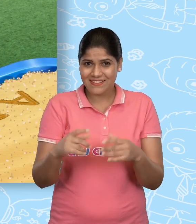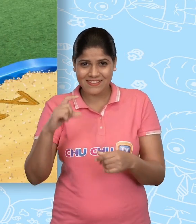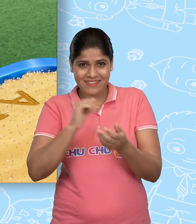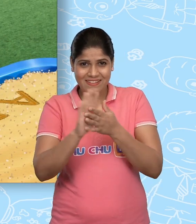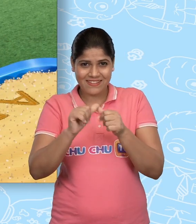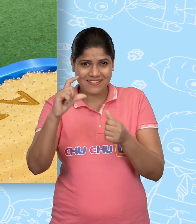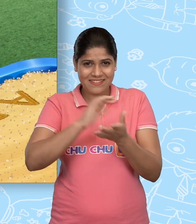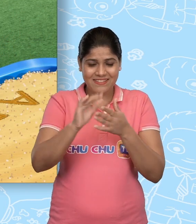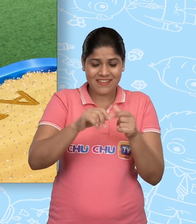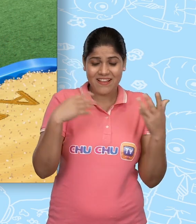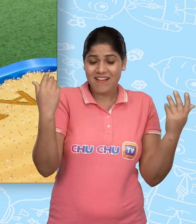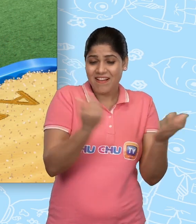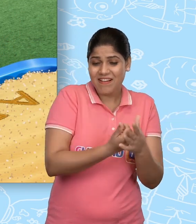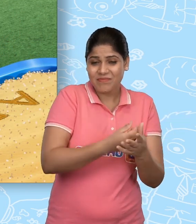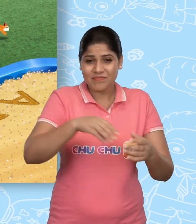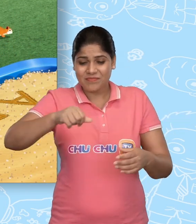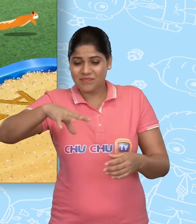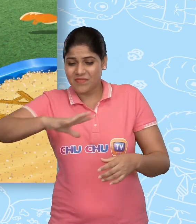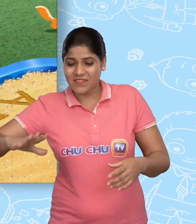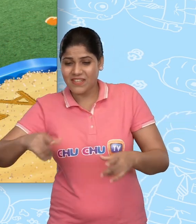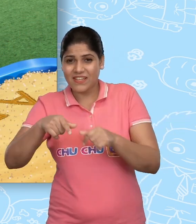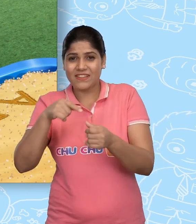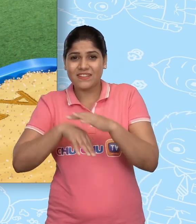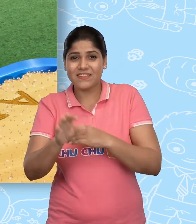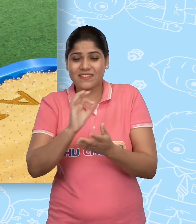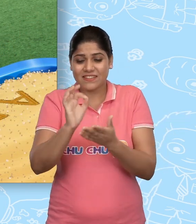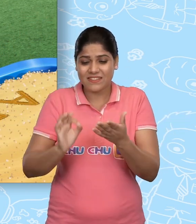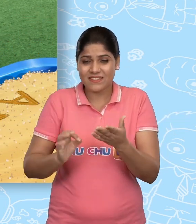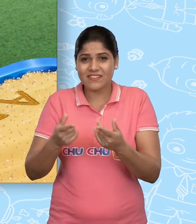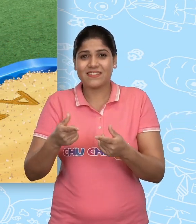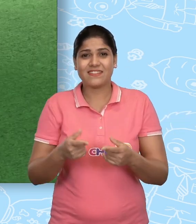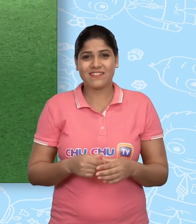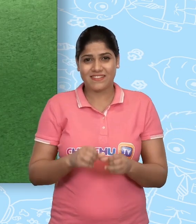चलो आओ चाचा, अब हम मिट्टी में अक्षर लिखते हैं।